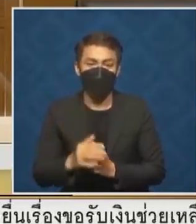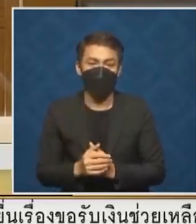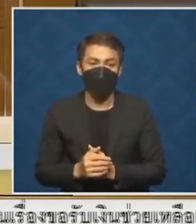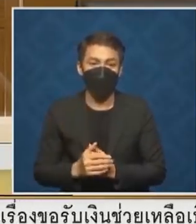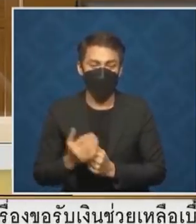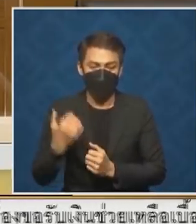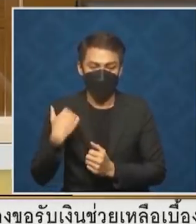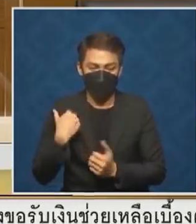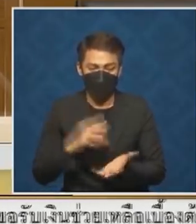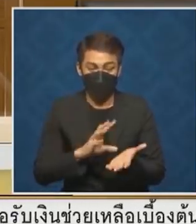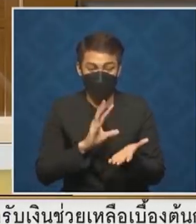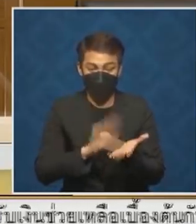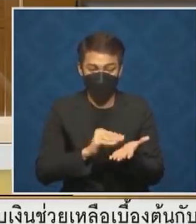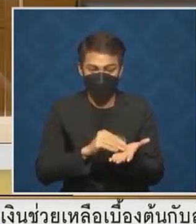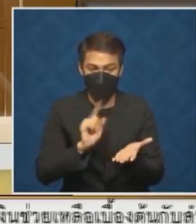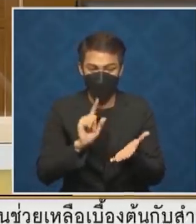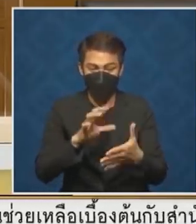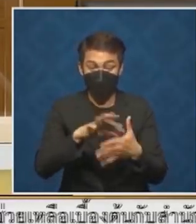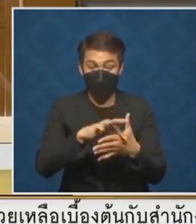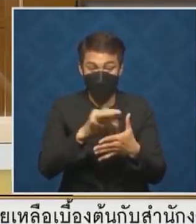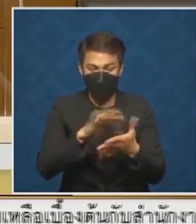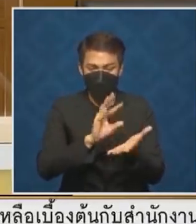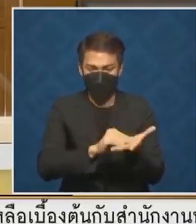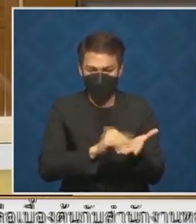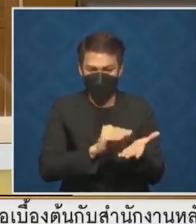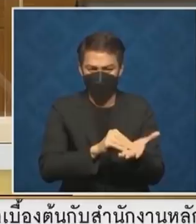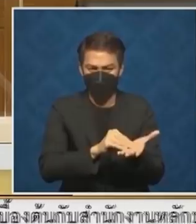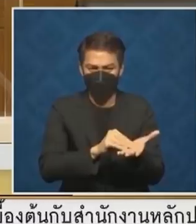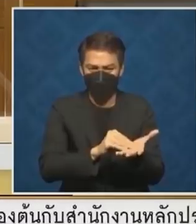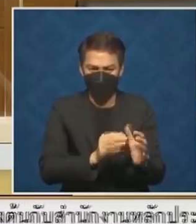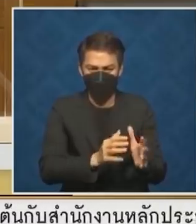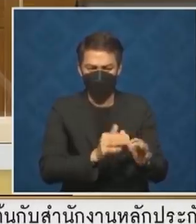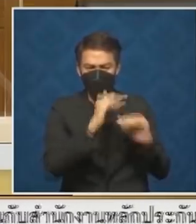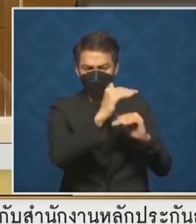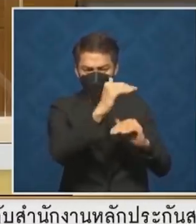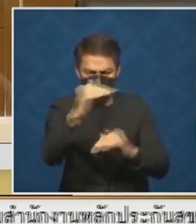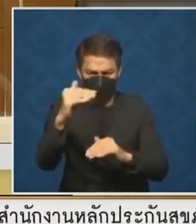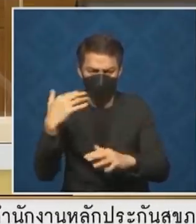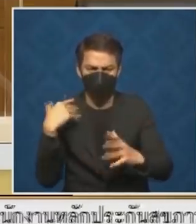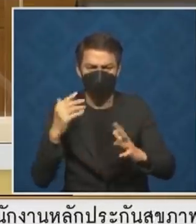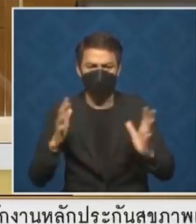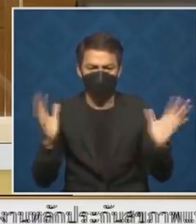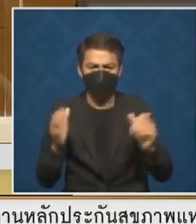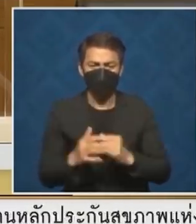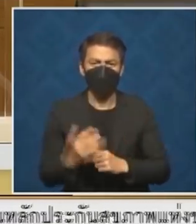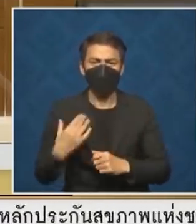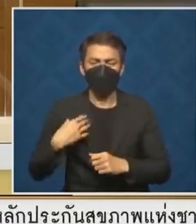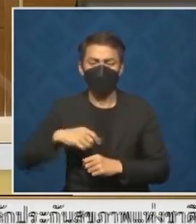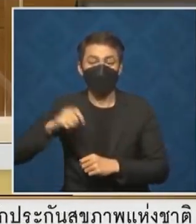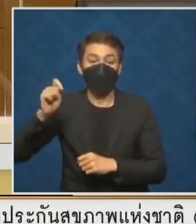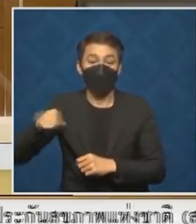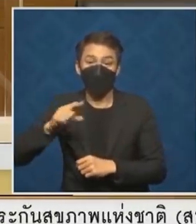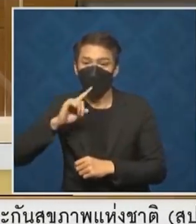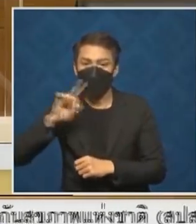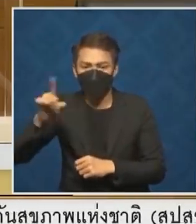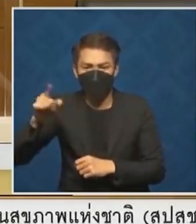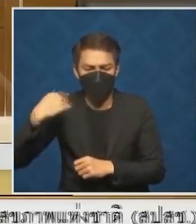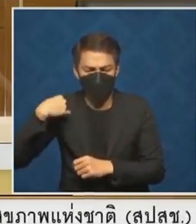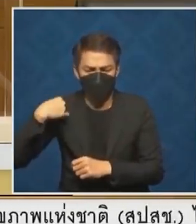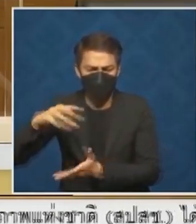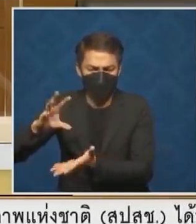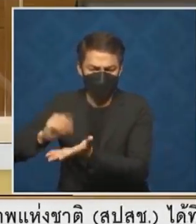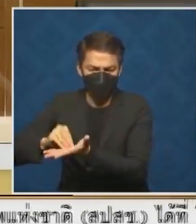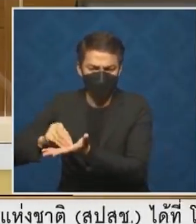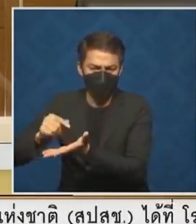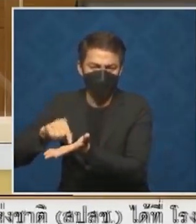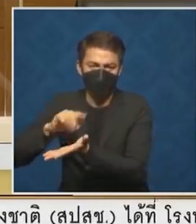ระรามกับทศกัณฐ์เนี่ยถ้าเป็นหนังเนี่ยใครเป็นพระเอกใครเป็นผู้ร้ายแต่ที่ท่านนายกพูดในสภาเนี่ย